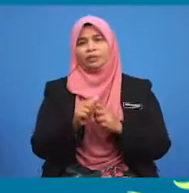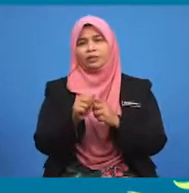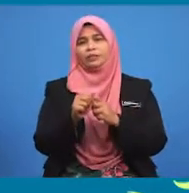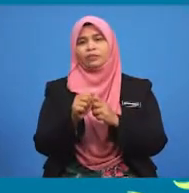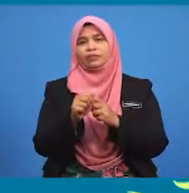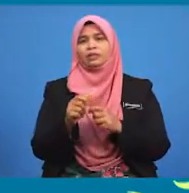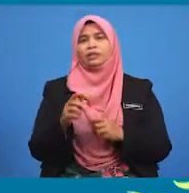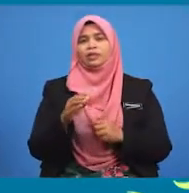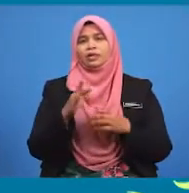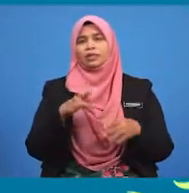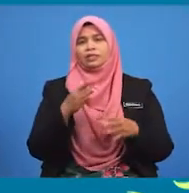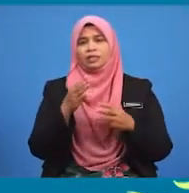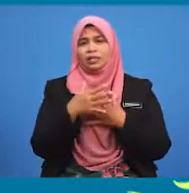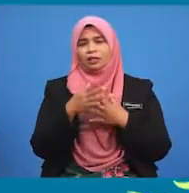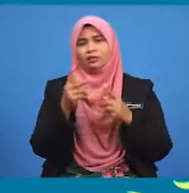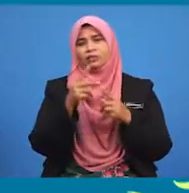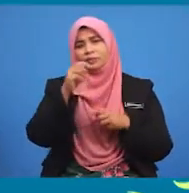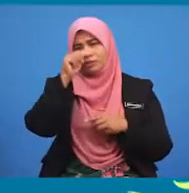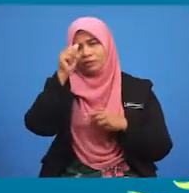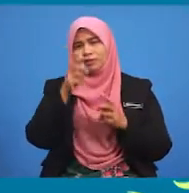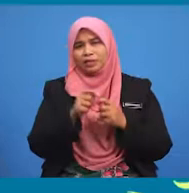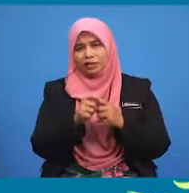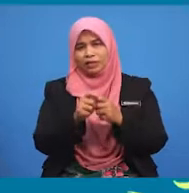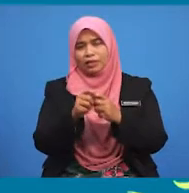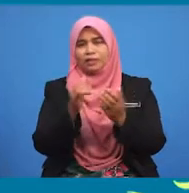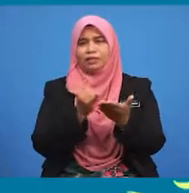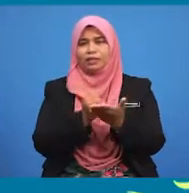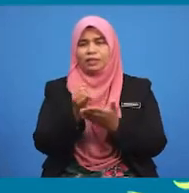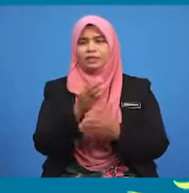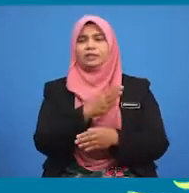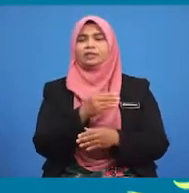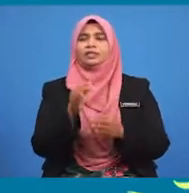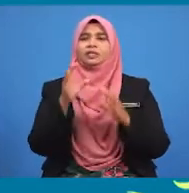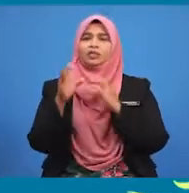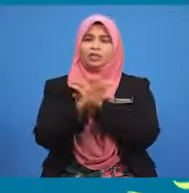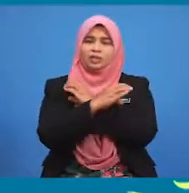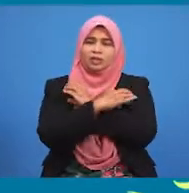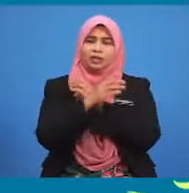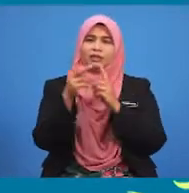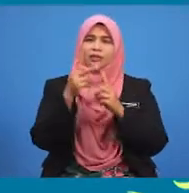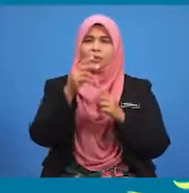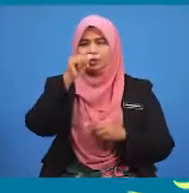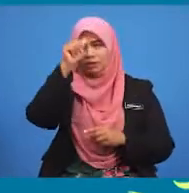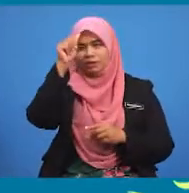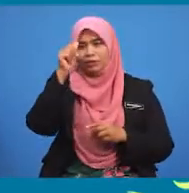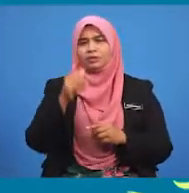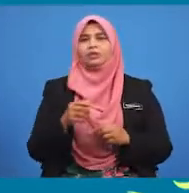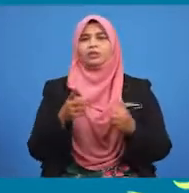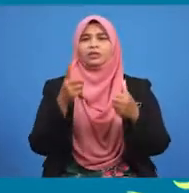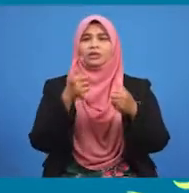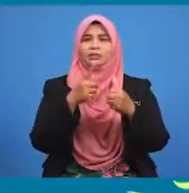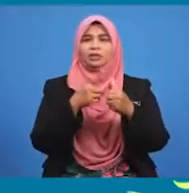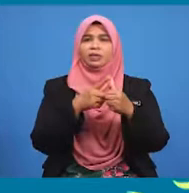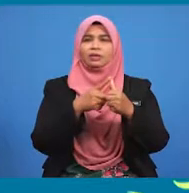dan kecintaan seseorang itu kepada Allah Subhanahu Wa Taala. Tahap yang pertama ialah tahap iman